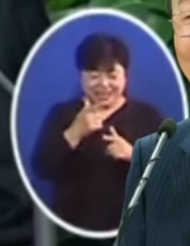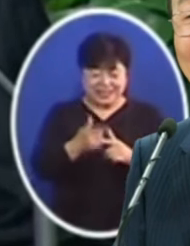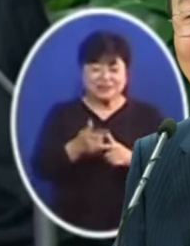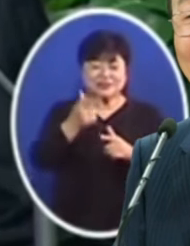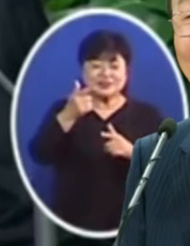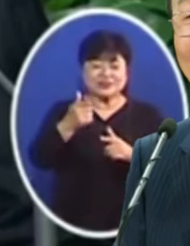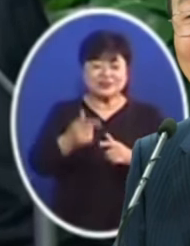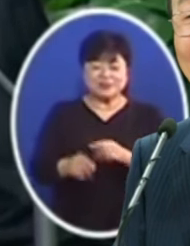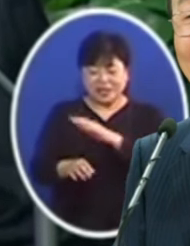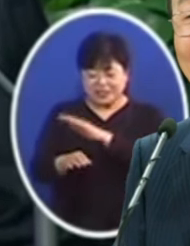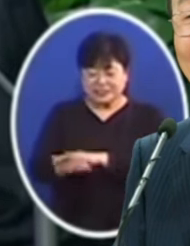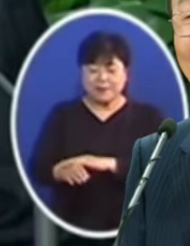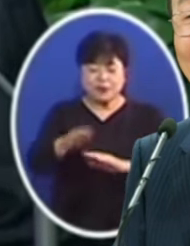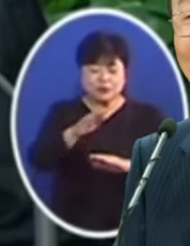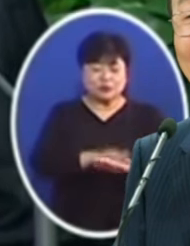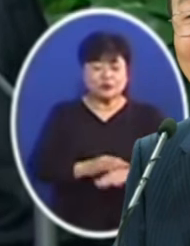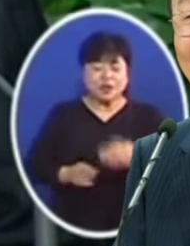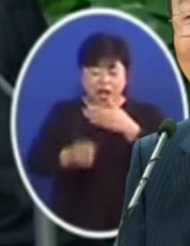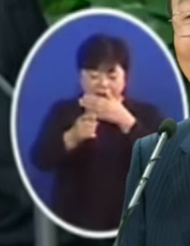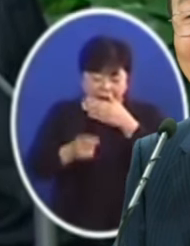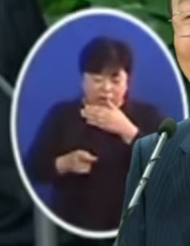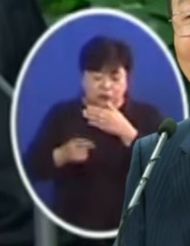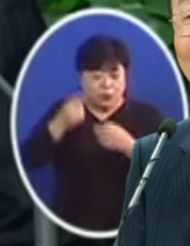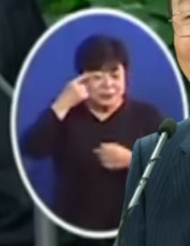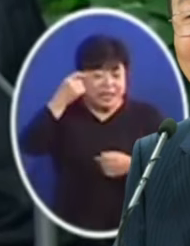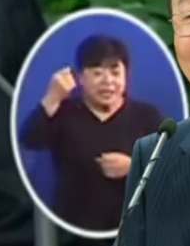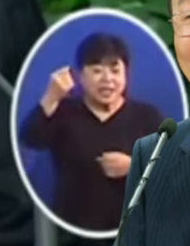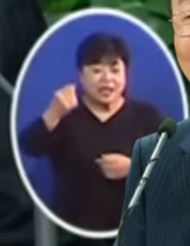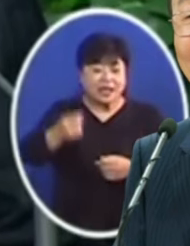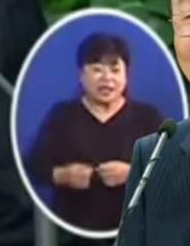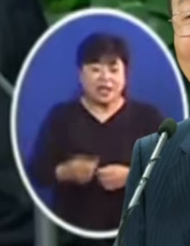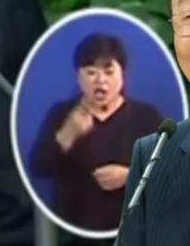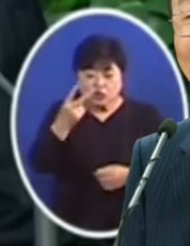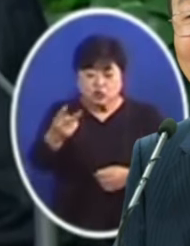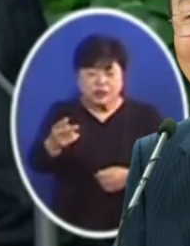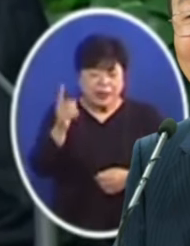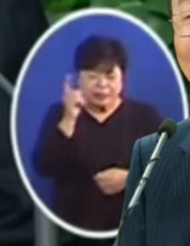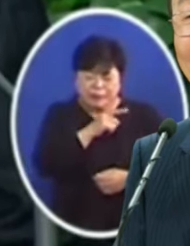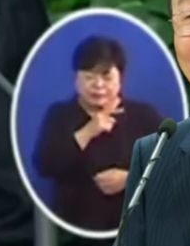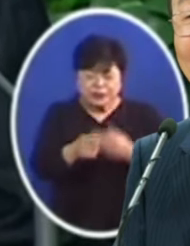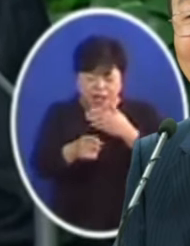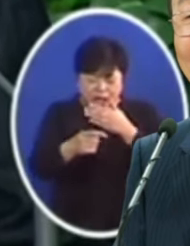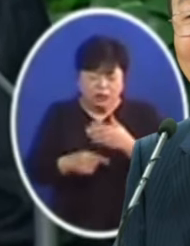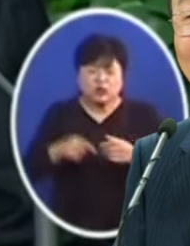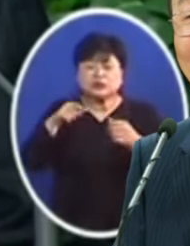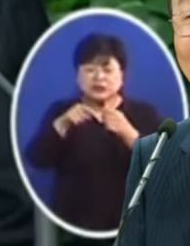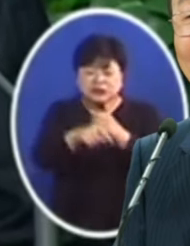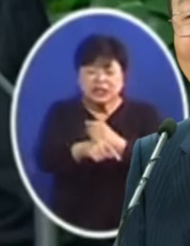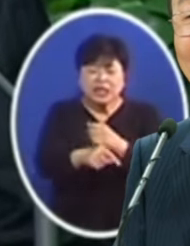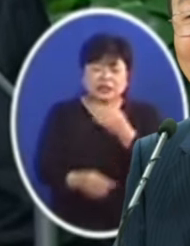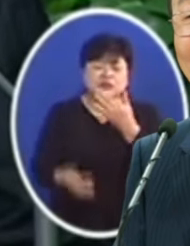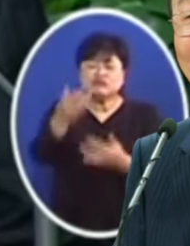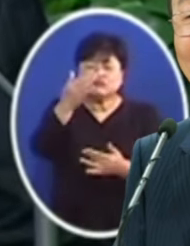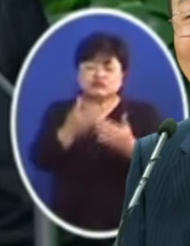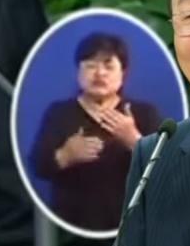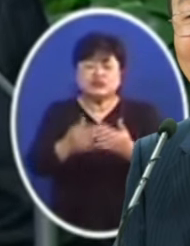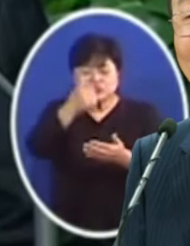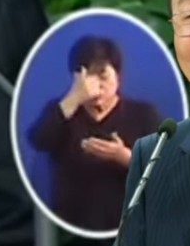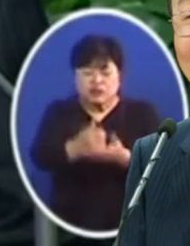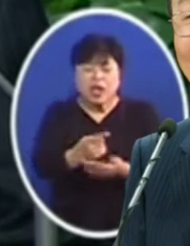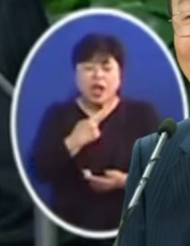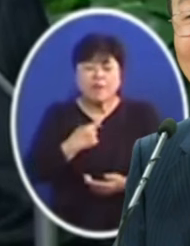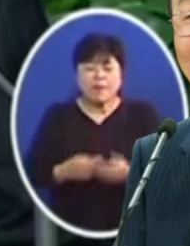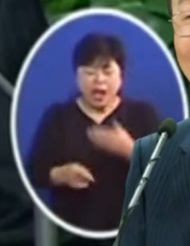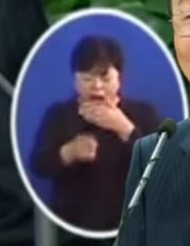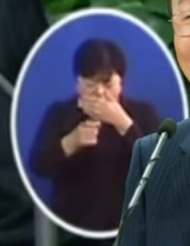예수님의 좌편 강도 우편 강도를 생각하는 것입니다. 둘이 다 흉악한 강도 아닙니까? 살인죄에 방화제를 지은 흉악한